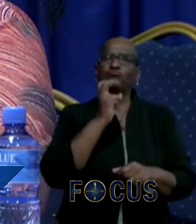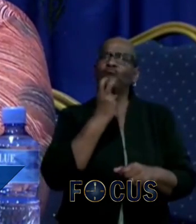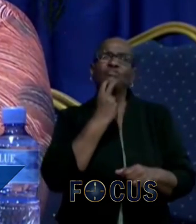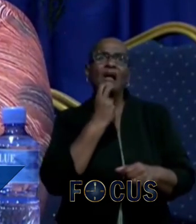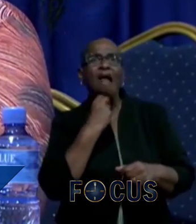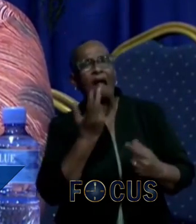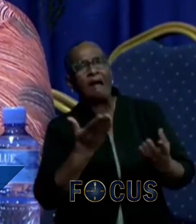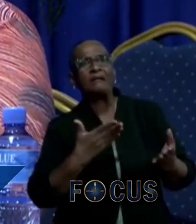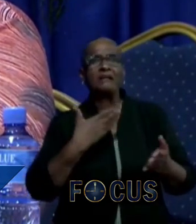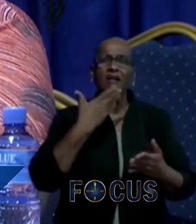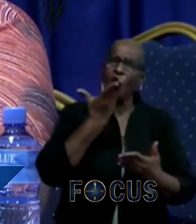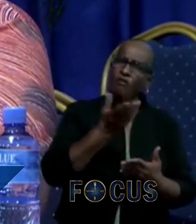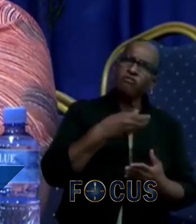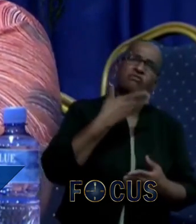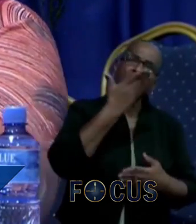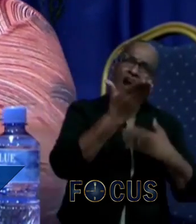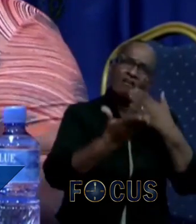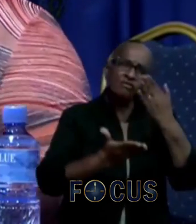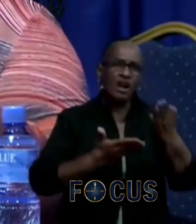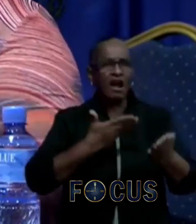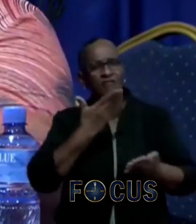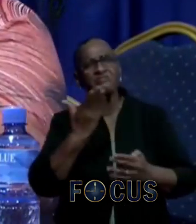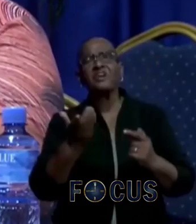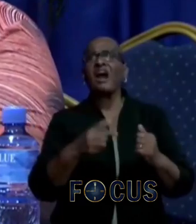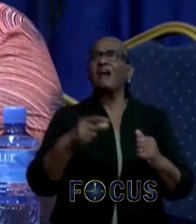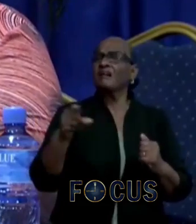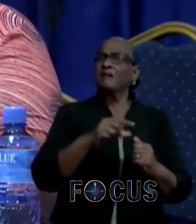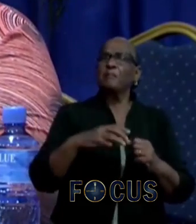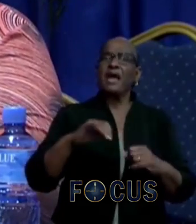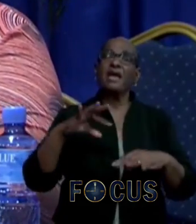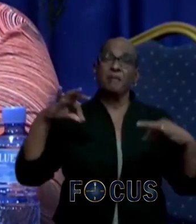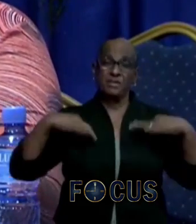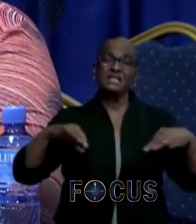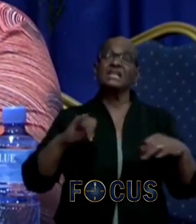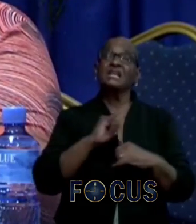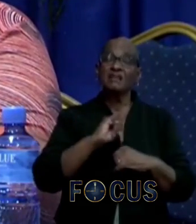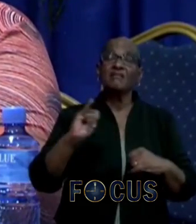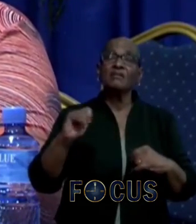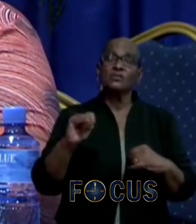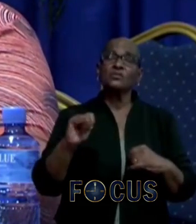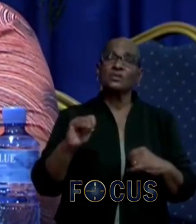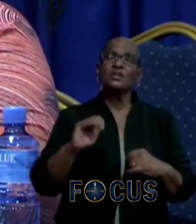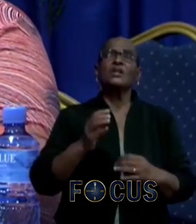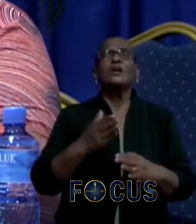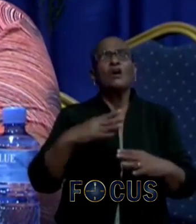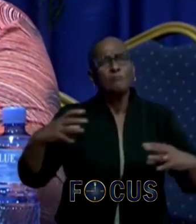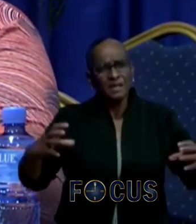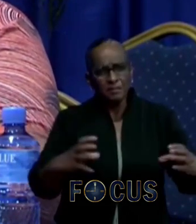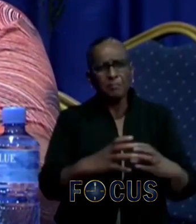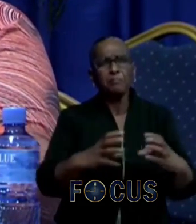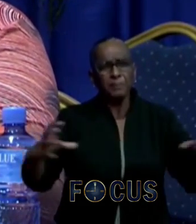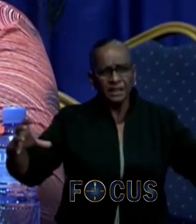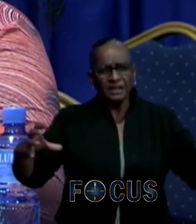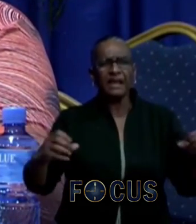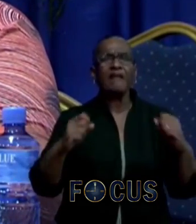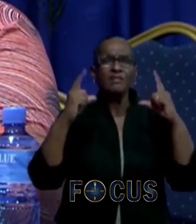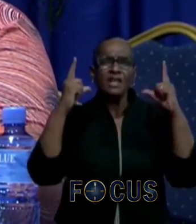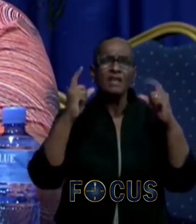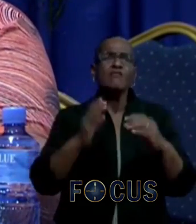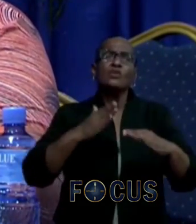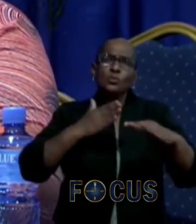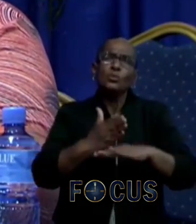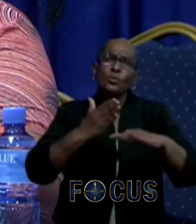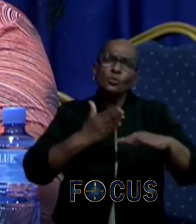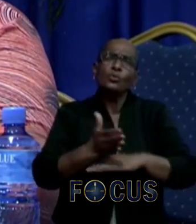Er zijn diverse klankborden ingesteld waarbij met het bedrijfsleven continu overleg wordt